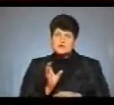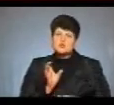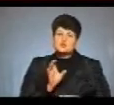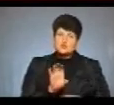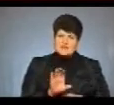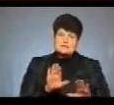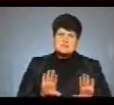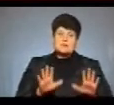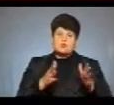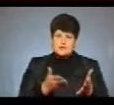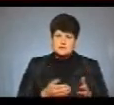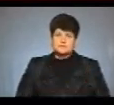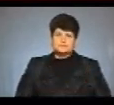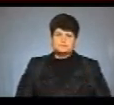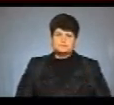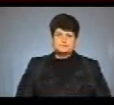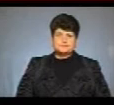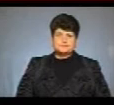місця подій.